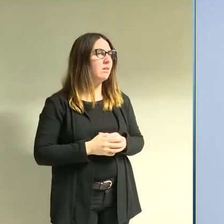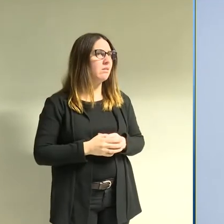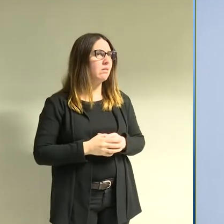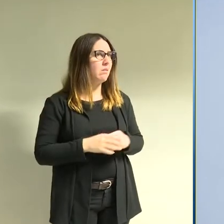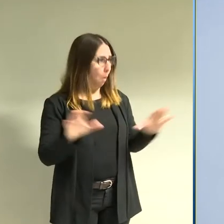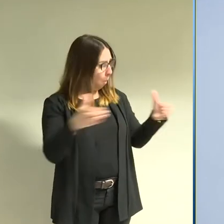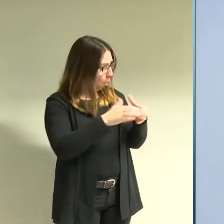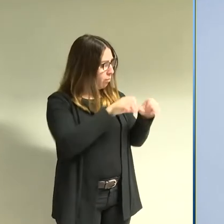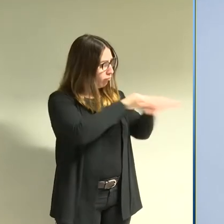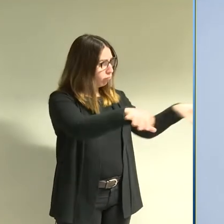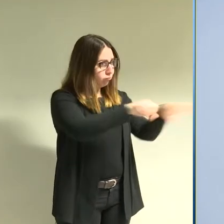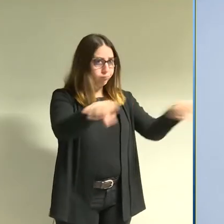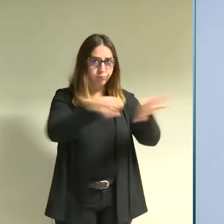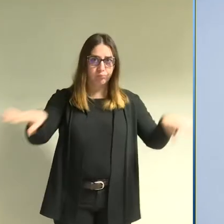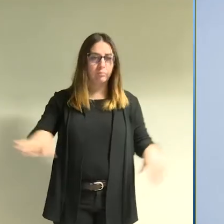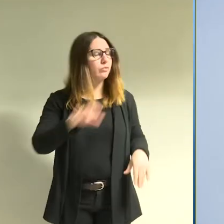tous les groupes oui